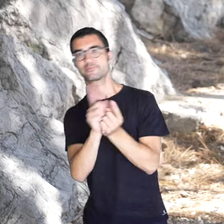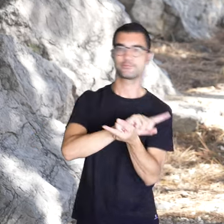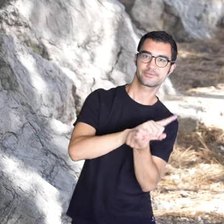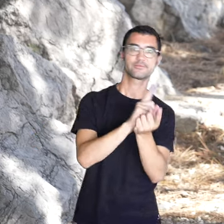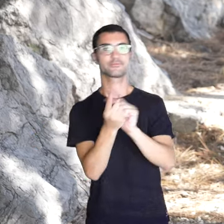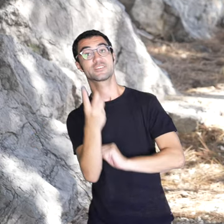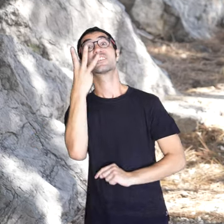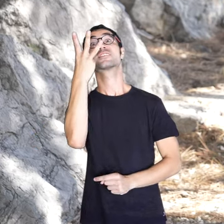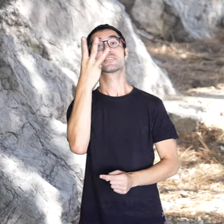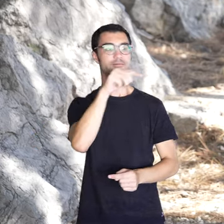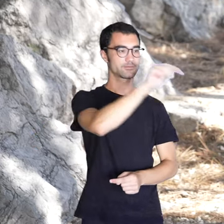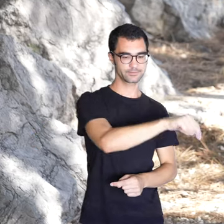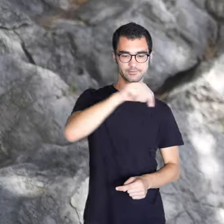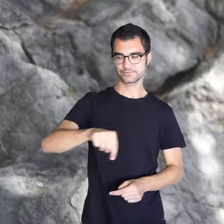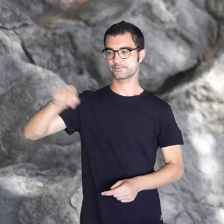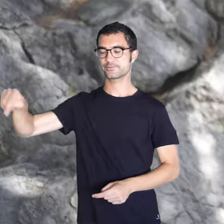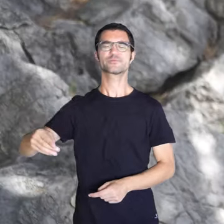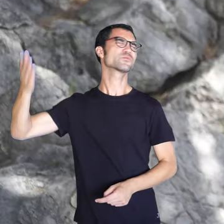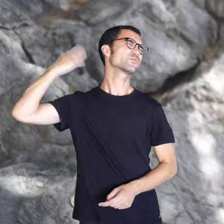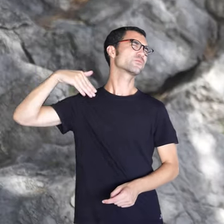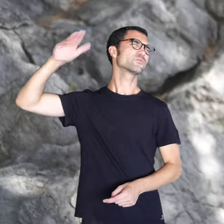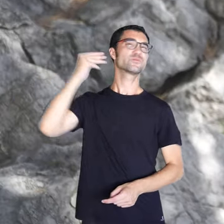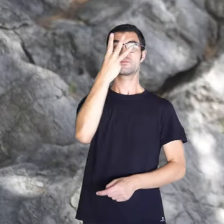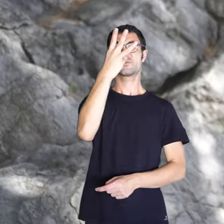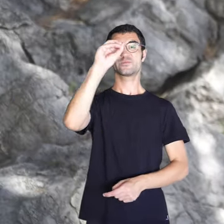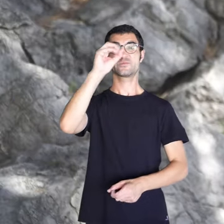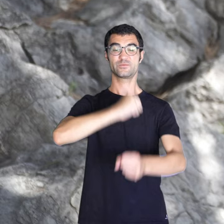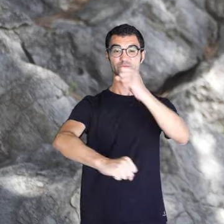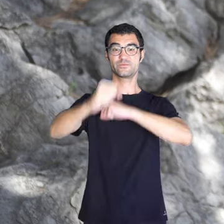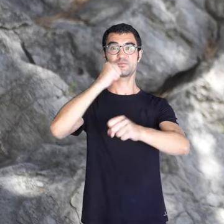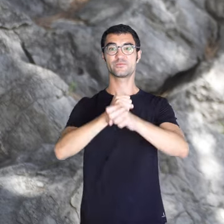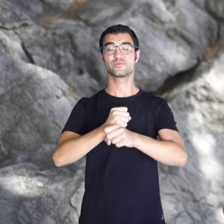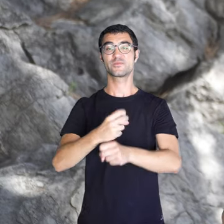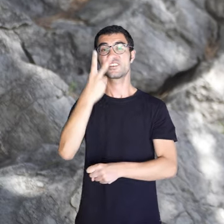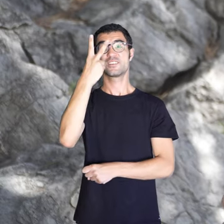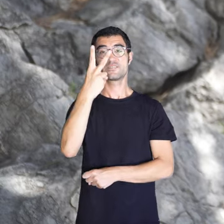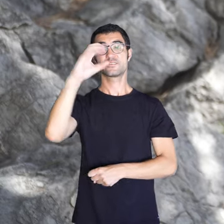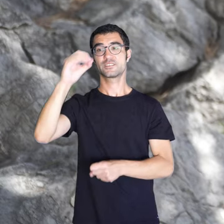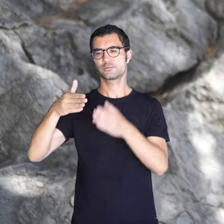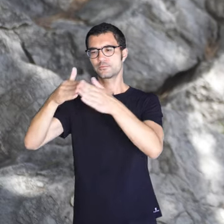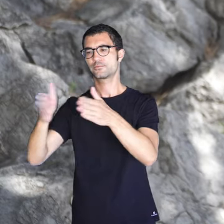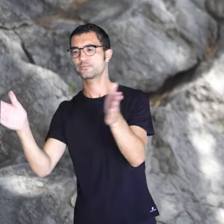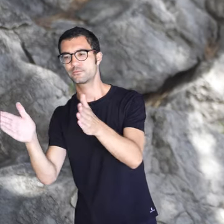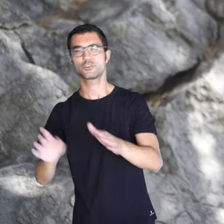la pesca, el número de barques. Fa 30 anys hi havia 20 barques de pesca petites i 9 de bou,